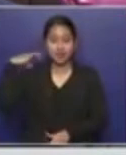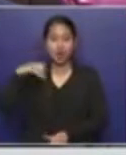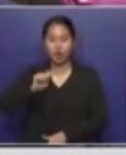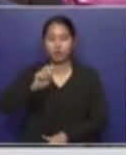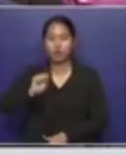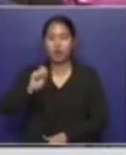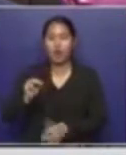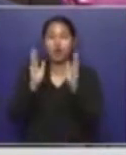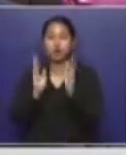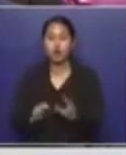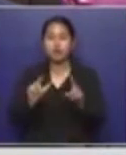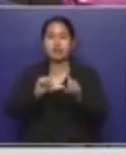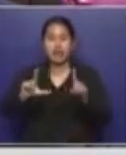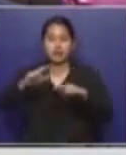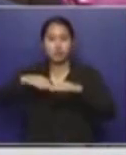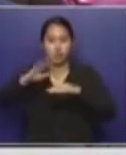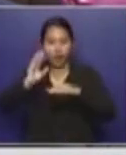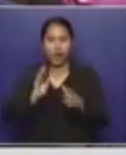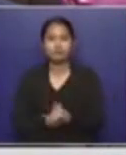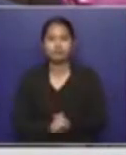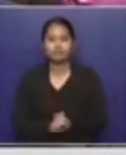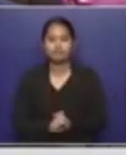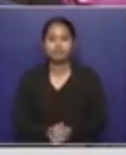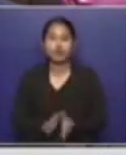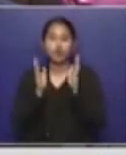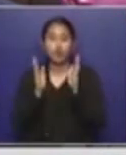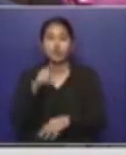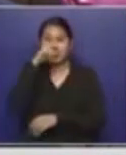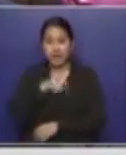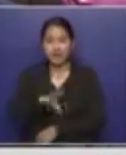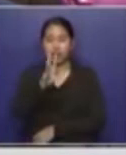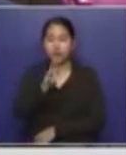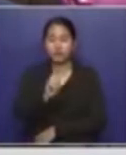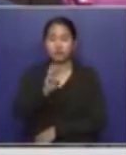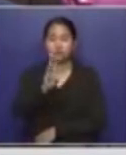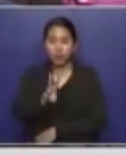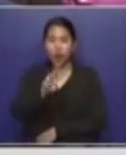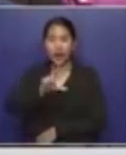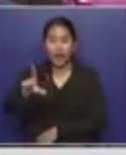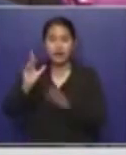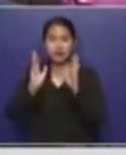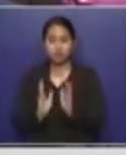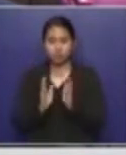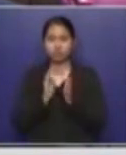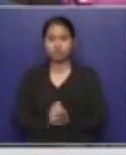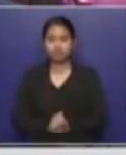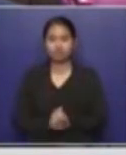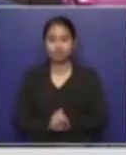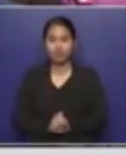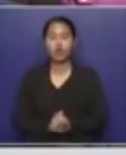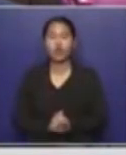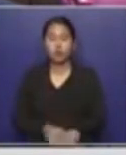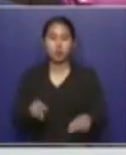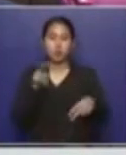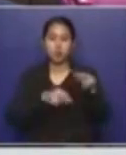ว่าชีวิตกับสัดส่วนพี่น้องประชาชนคนไทย66ล้านกว่าคนในการที่ดูแล